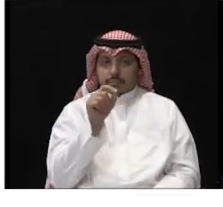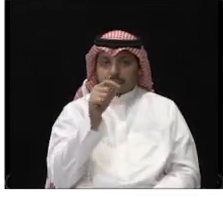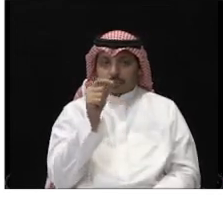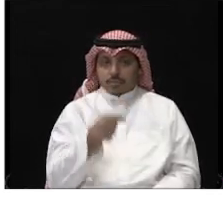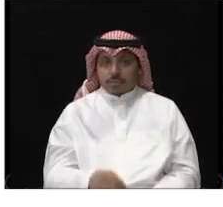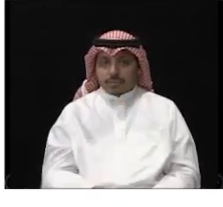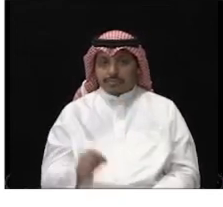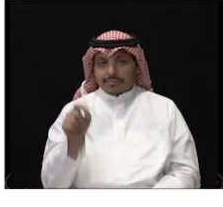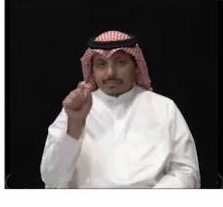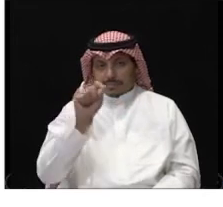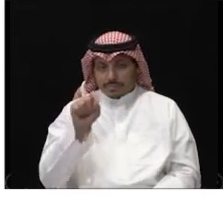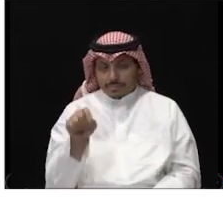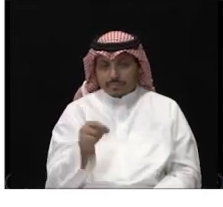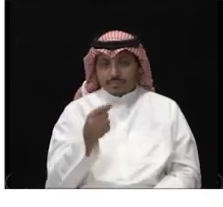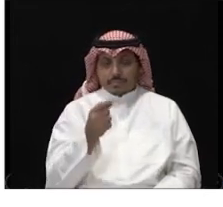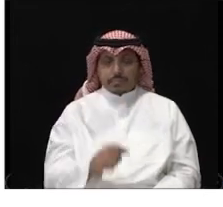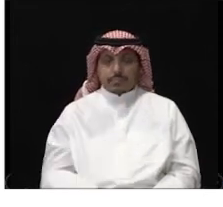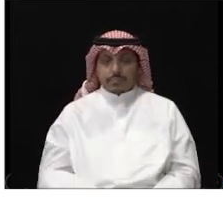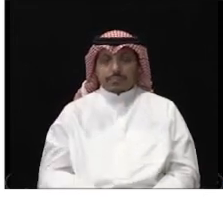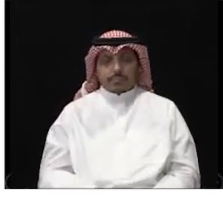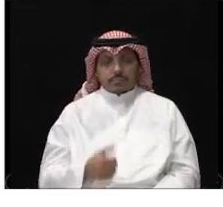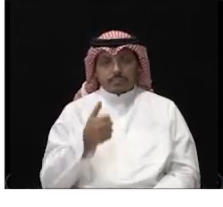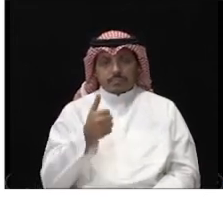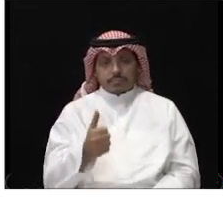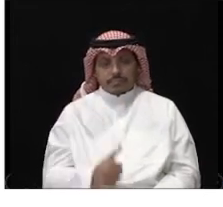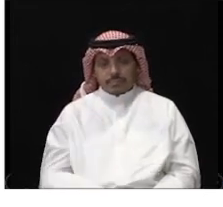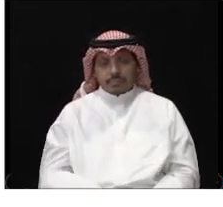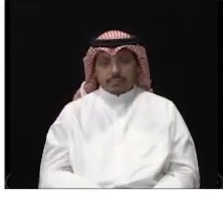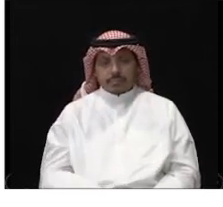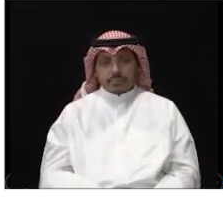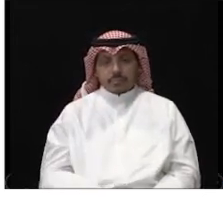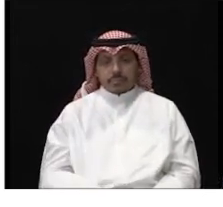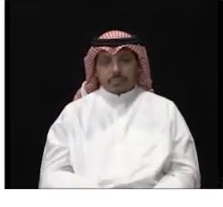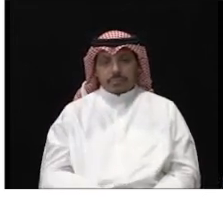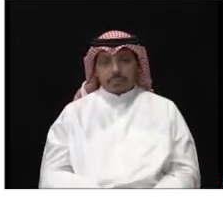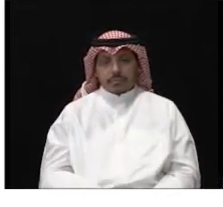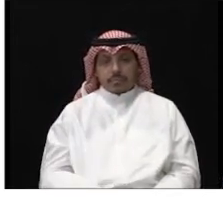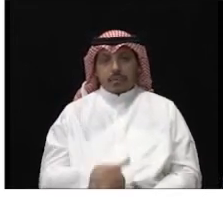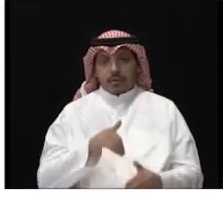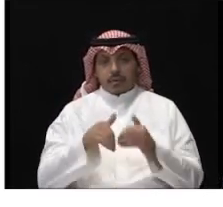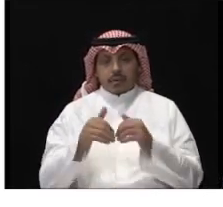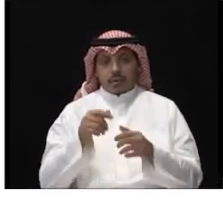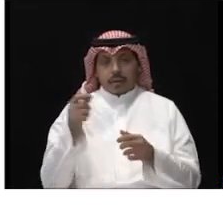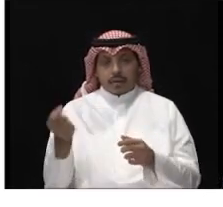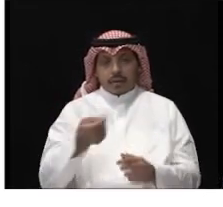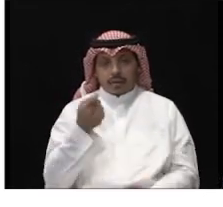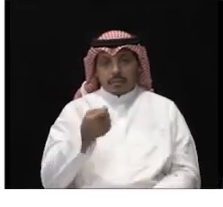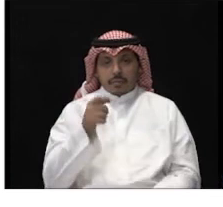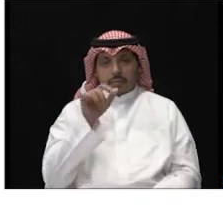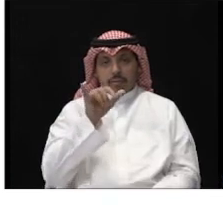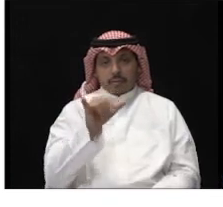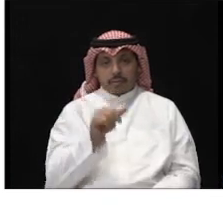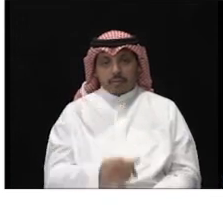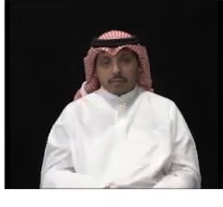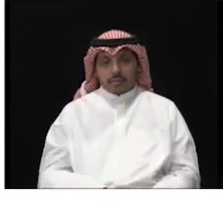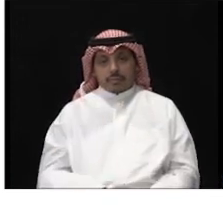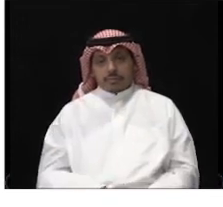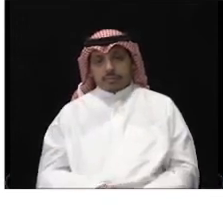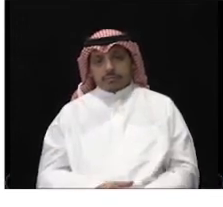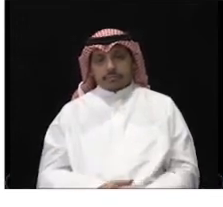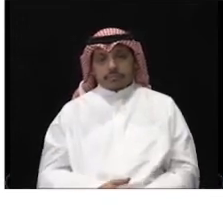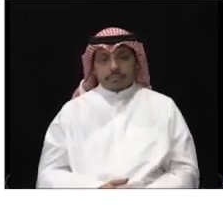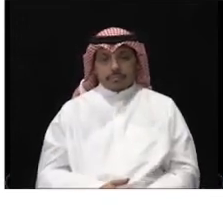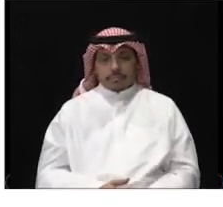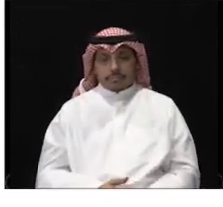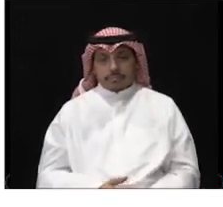الوهمي، أحسنتم، رائعون جدا. إذن هكذا يكتب حرف الياء، هكذا يكتب حرف الياء. أما حرف